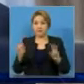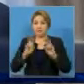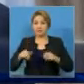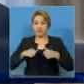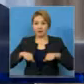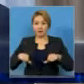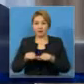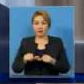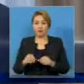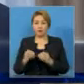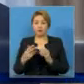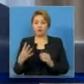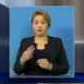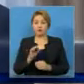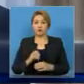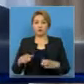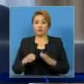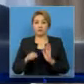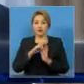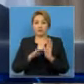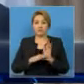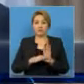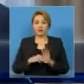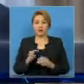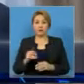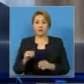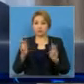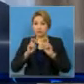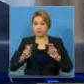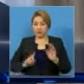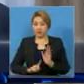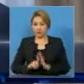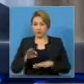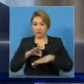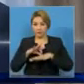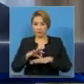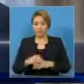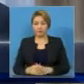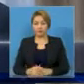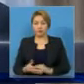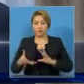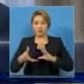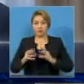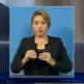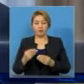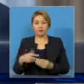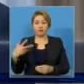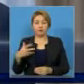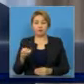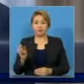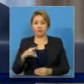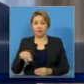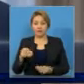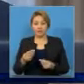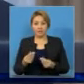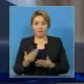мен 14 бюджеттік бағдарлама әкімшілері бойынша аудиторлық тексеріс өткізілді. Қорытысы бойынша 3,5 миллиард